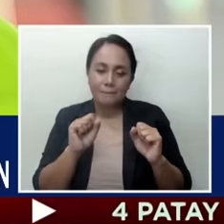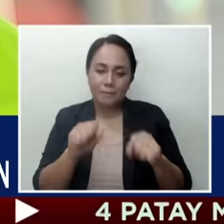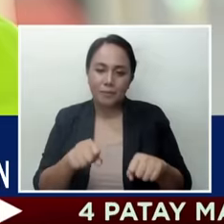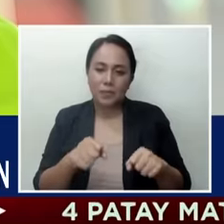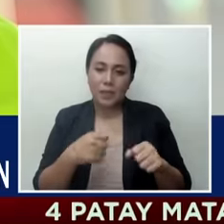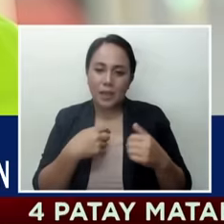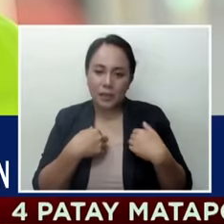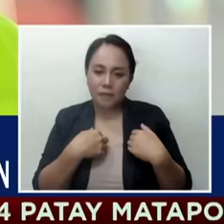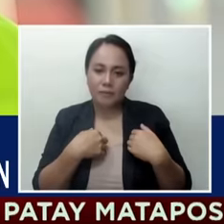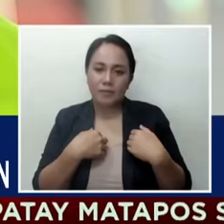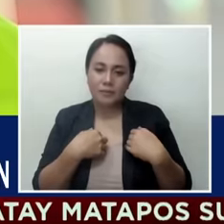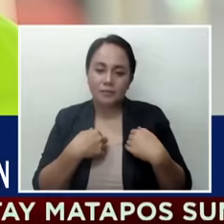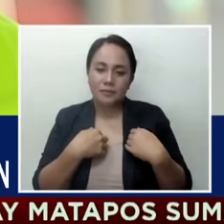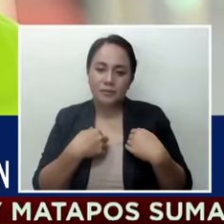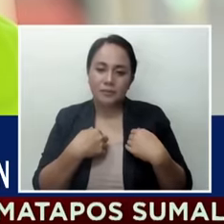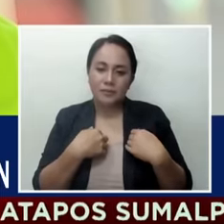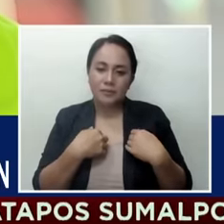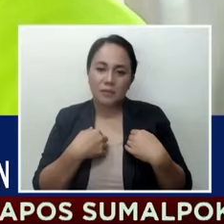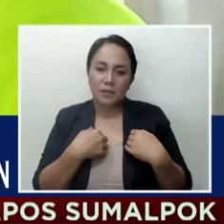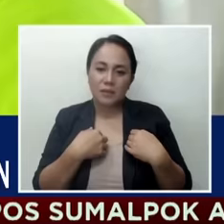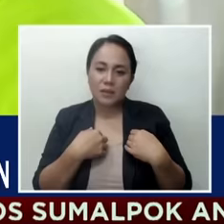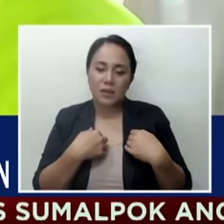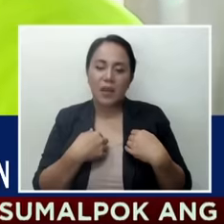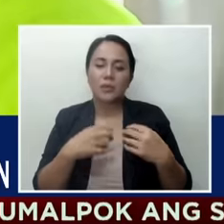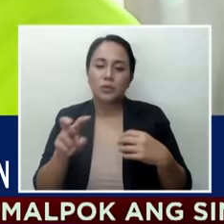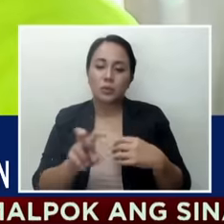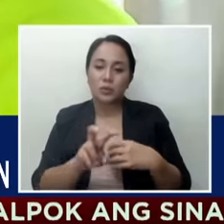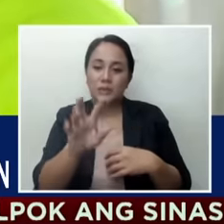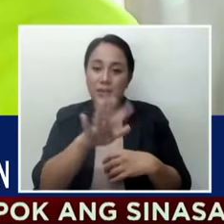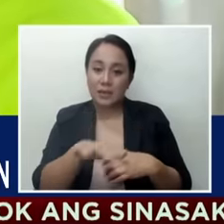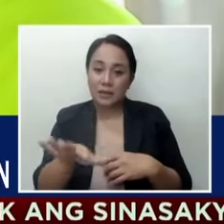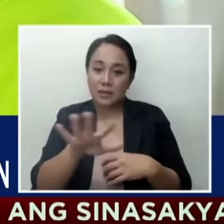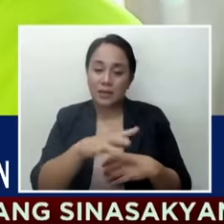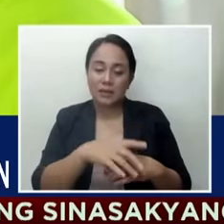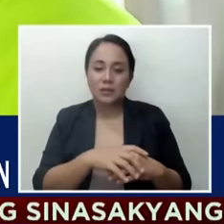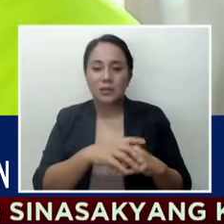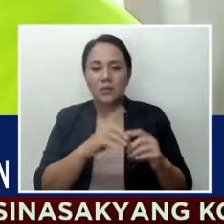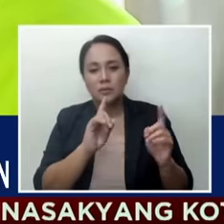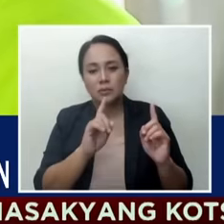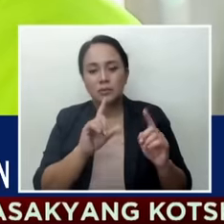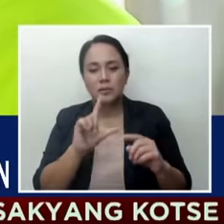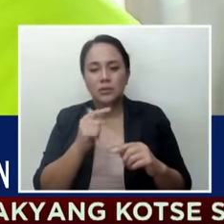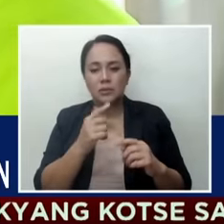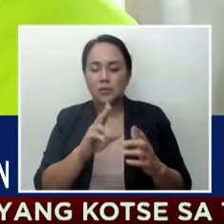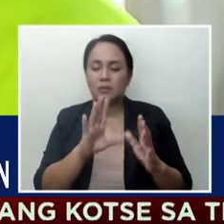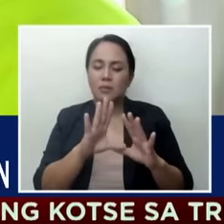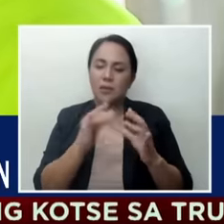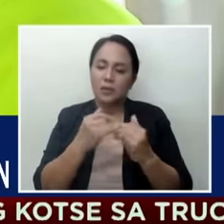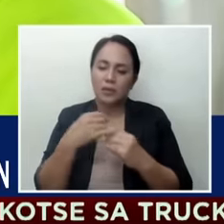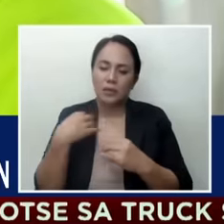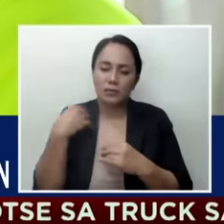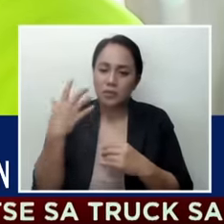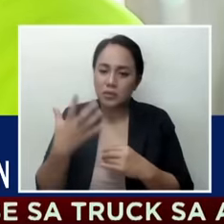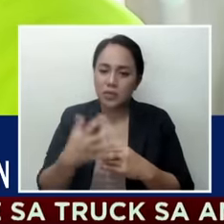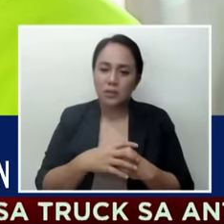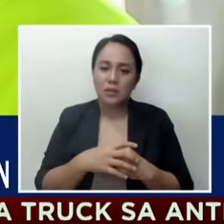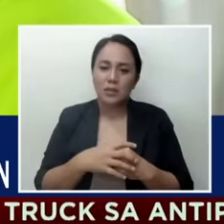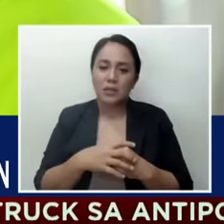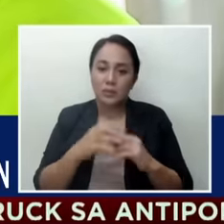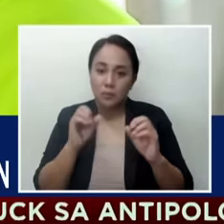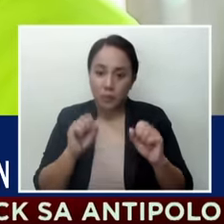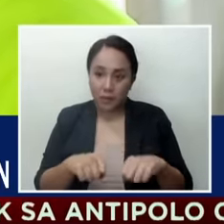ng isang tourist path. Kinausap naman ni Ma'am Gina Lopez yung mga barangay official dito na kung